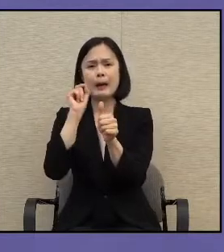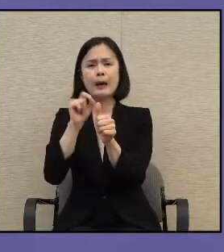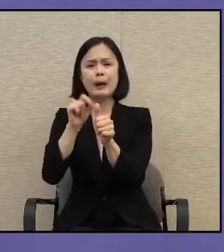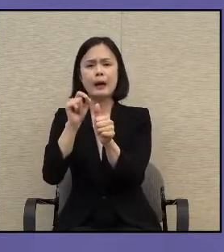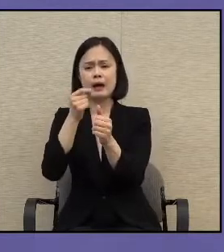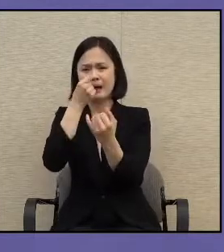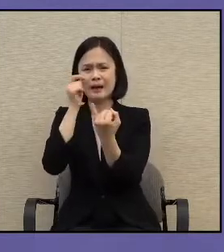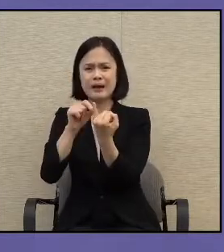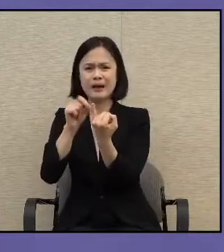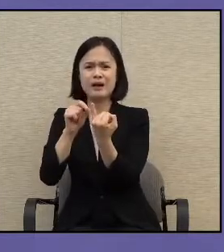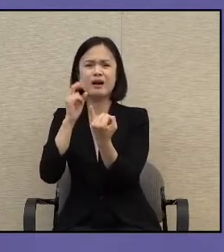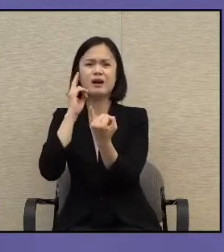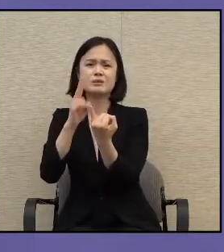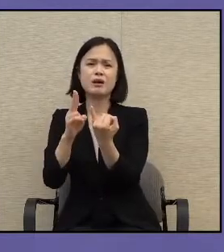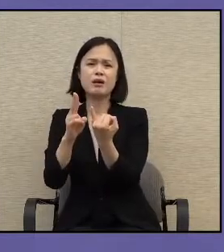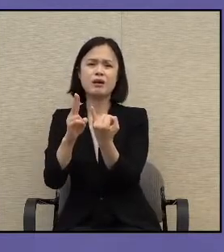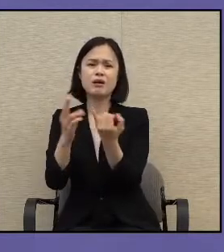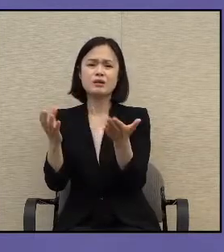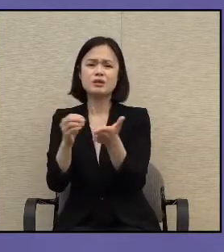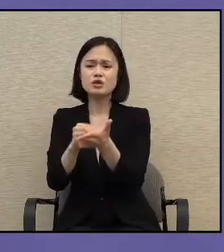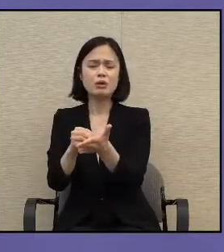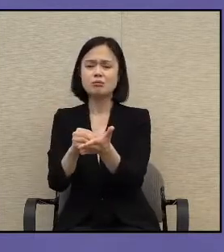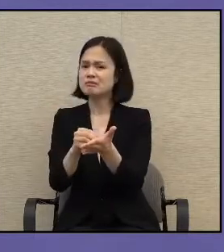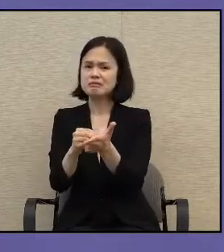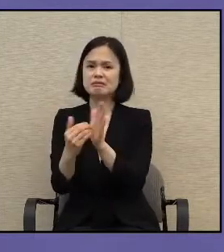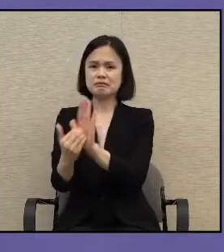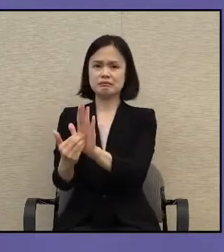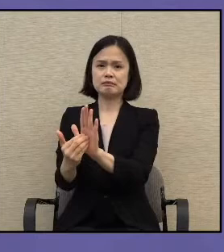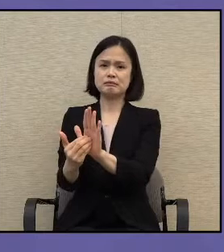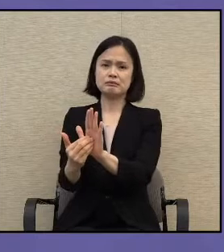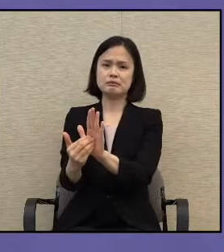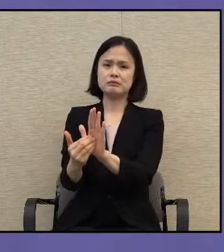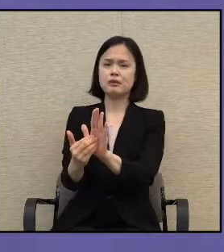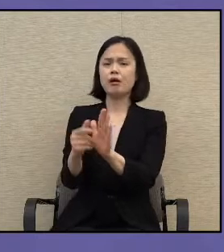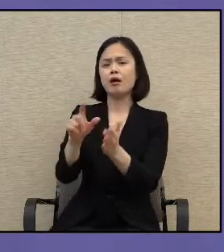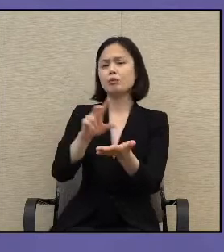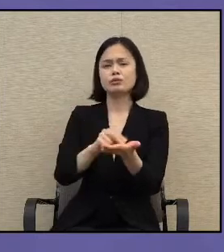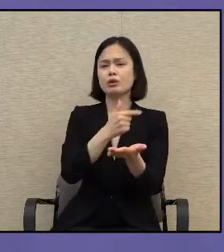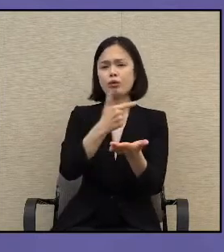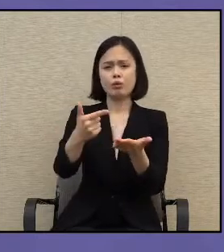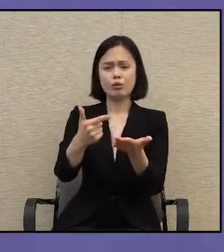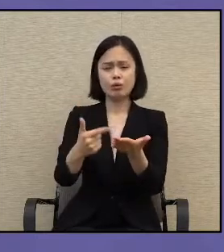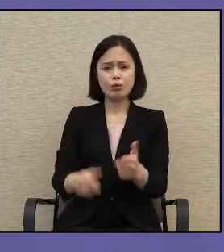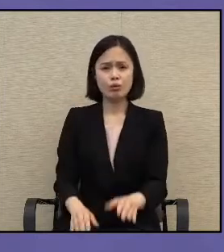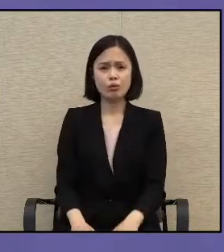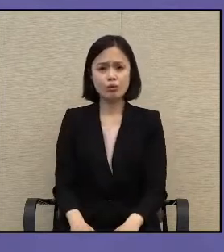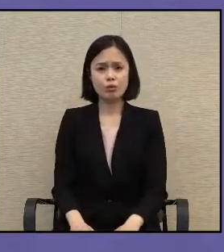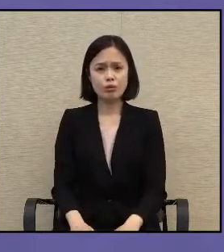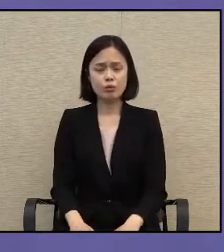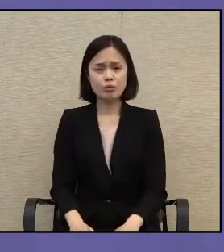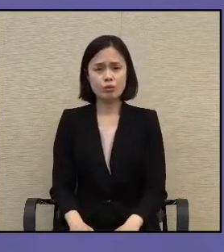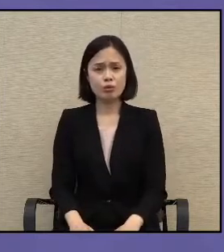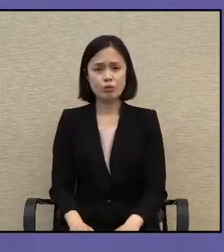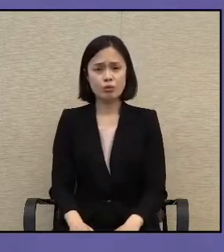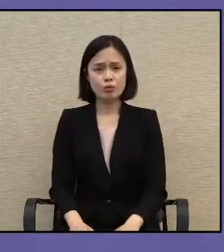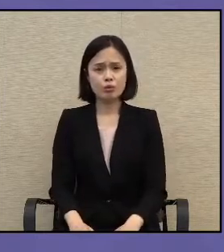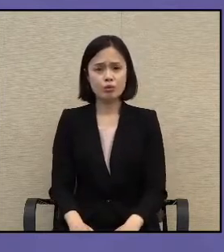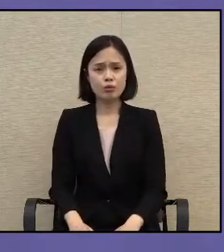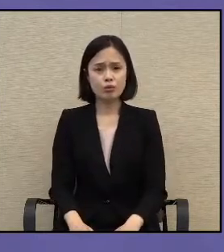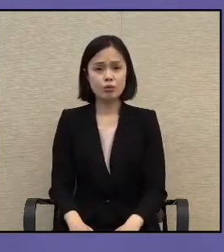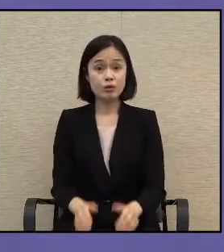디볼스드 된 경우에는 347까지. 그래서 남자에서는 무려 한